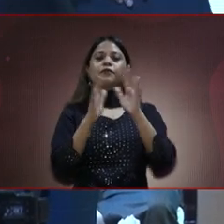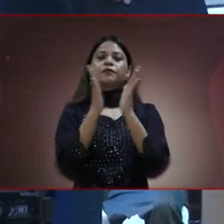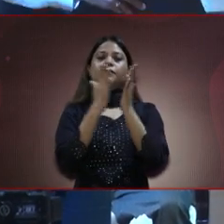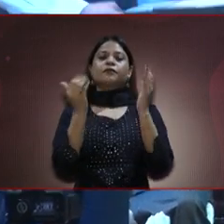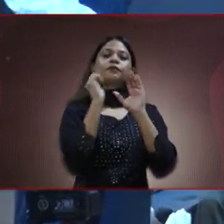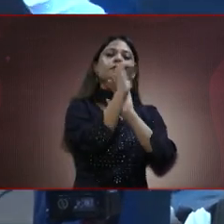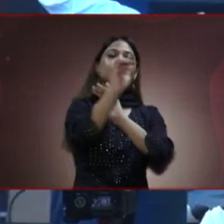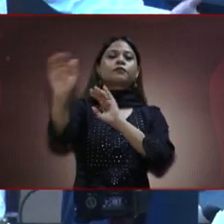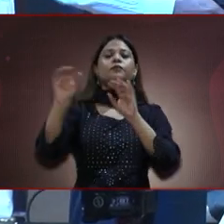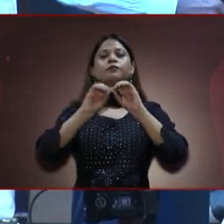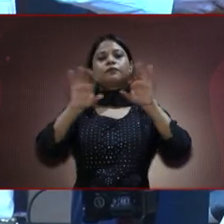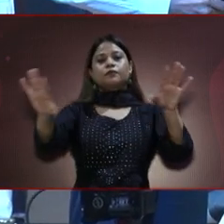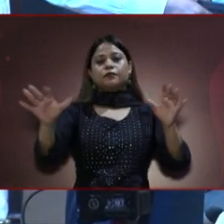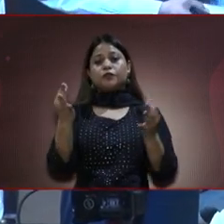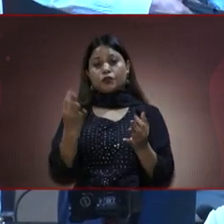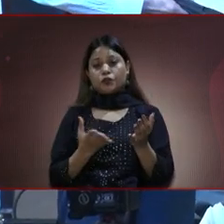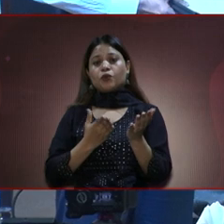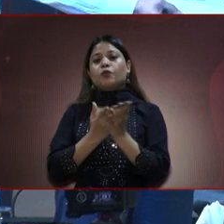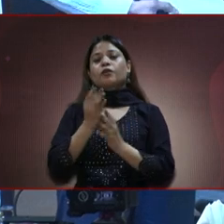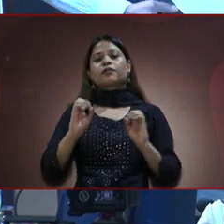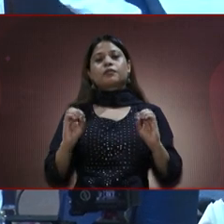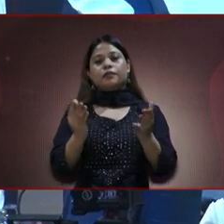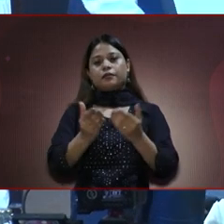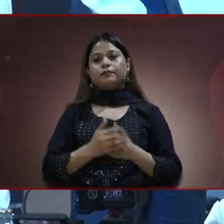एक भावी पहल है।